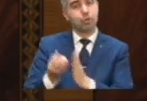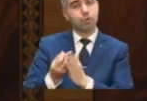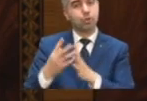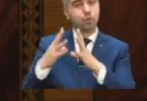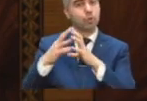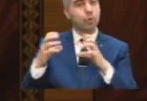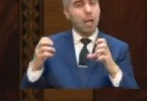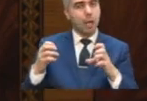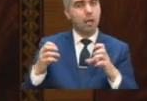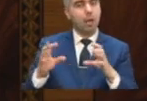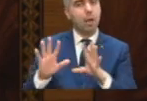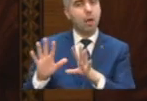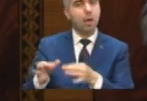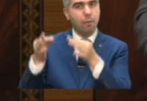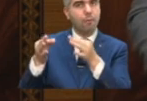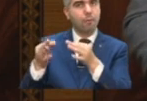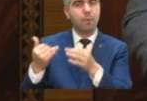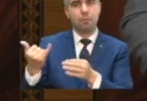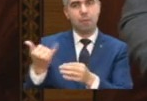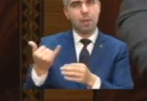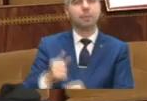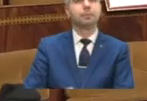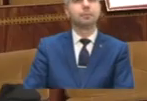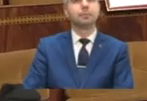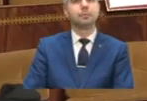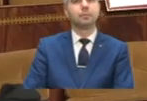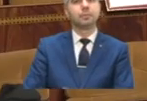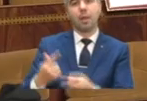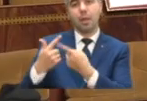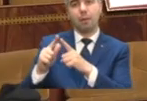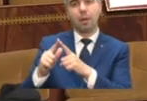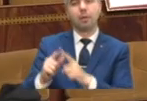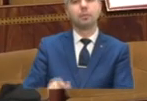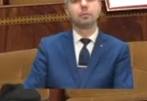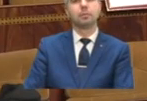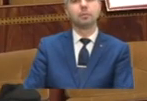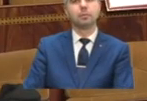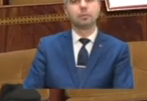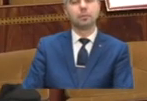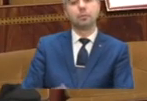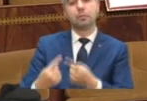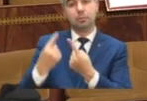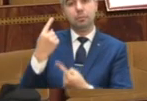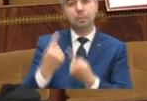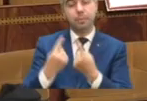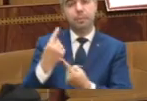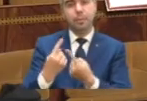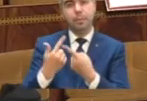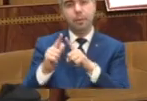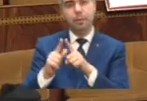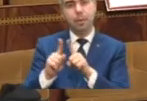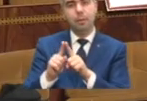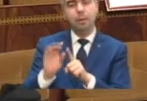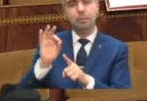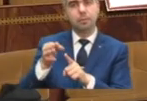التي نتمنى أن تؤخذ بعين الاعتبار استشرافا لتجاوز بعض النقائص التي تحول دون